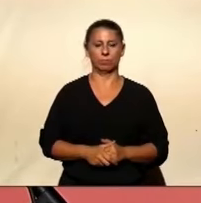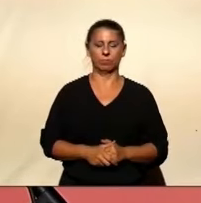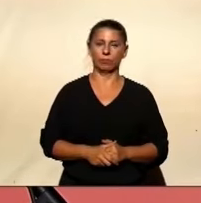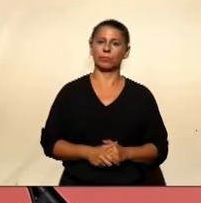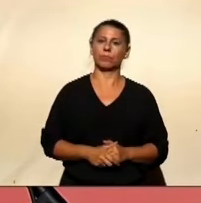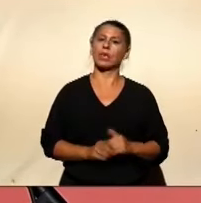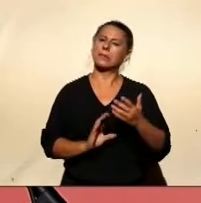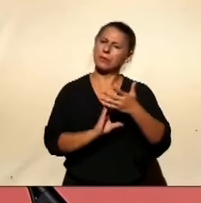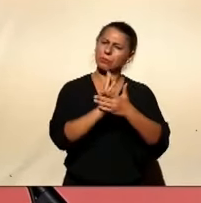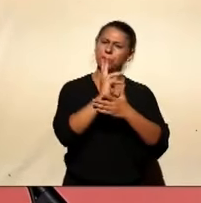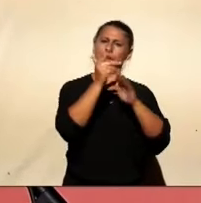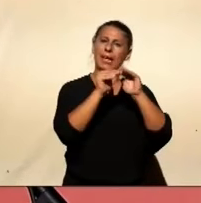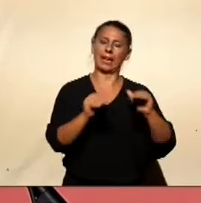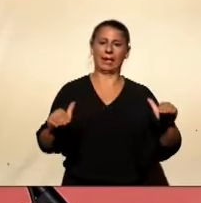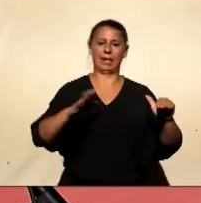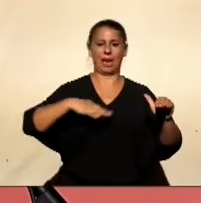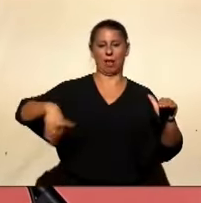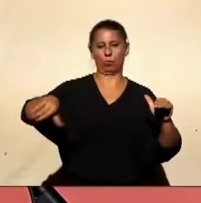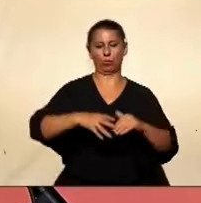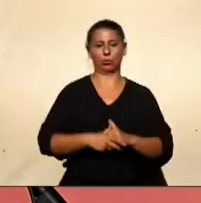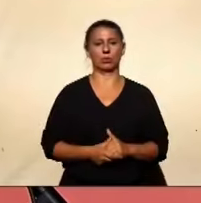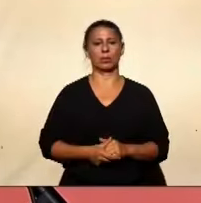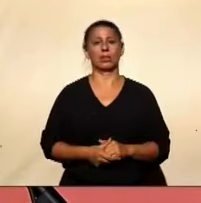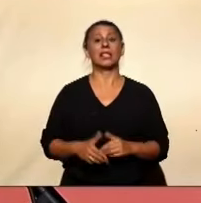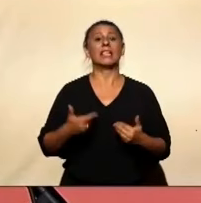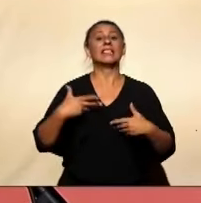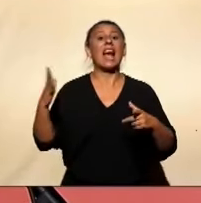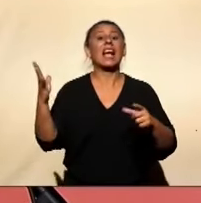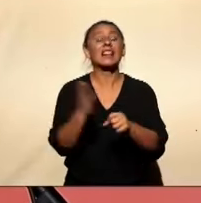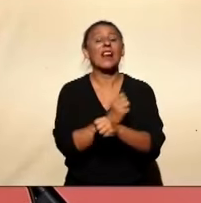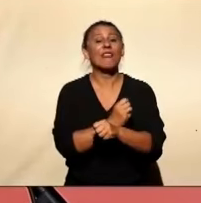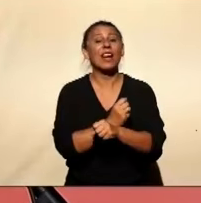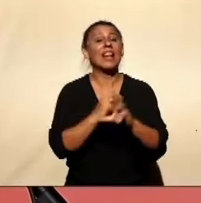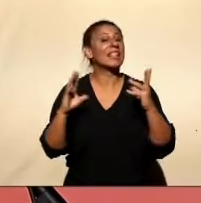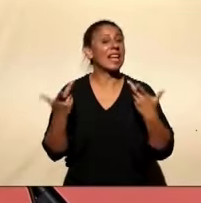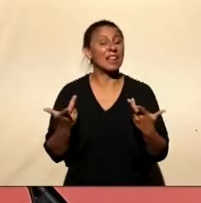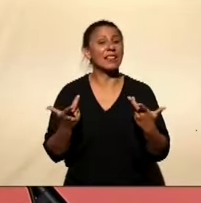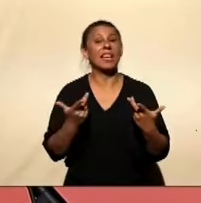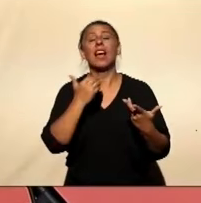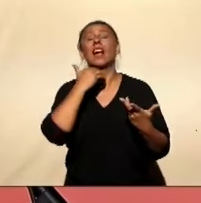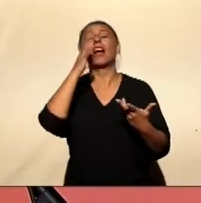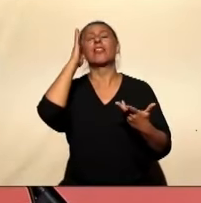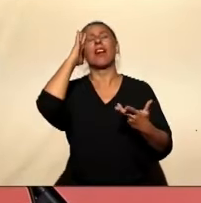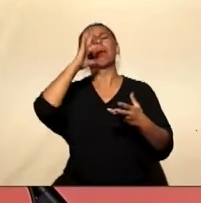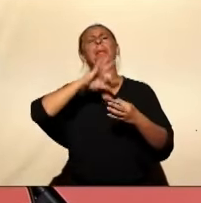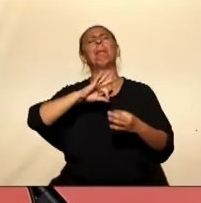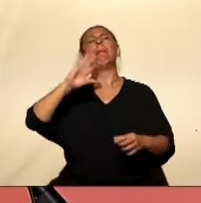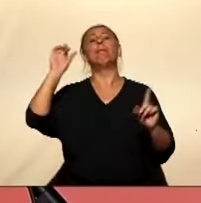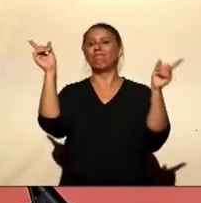ευημερία και ειρήνη τους λαούς. Τα καταφέραμε γιατί δεν επαναπαυτήκαμε.